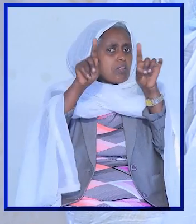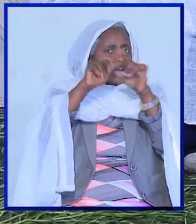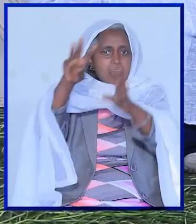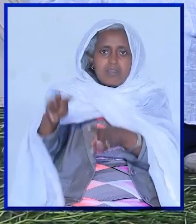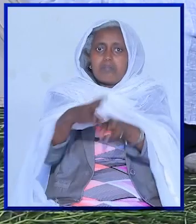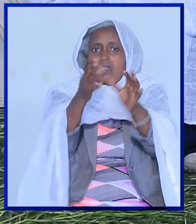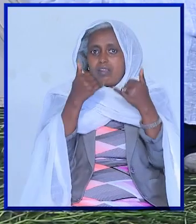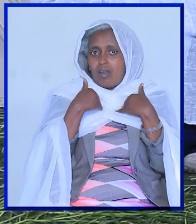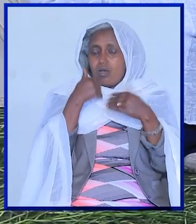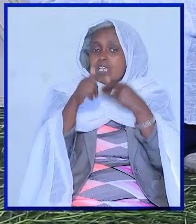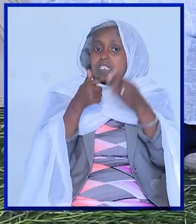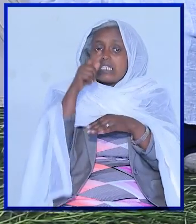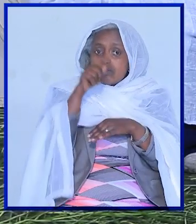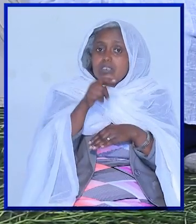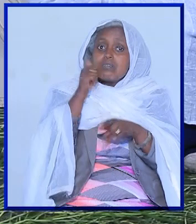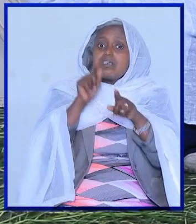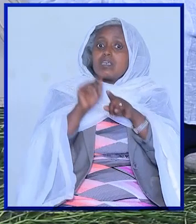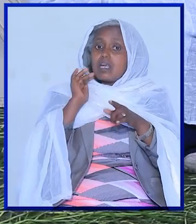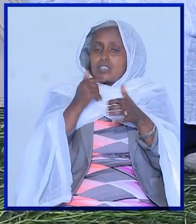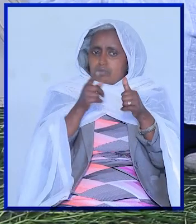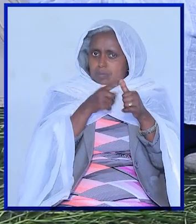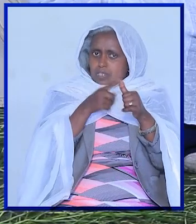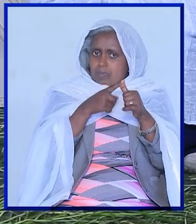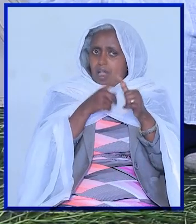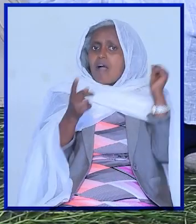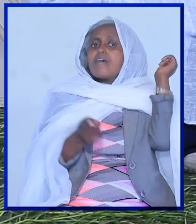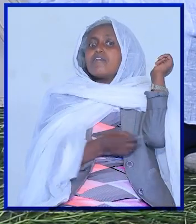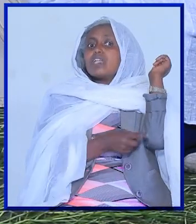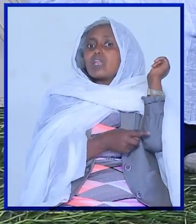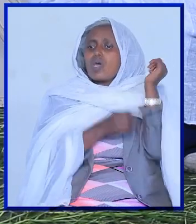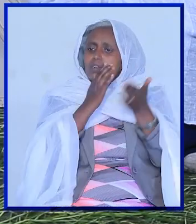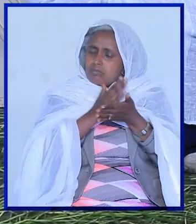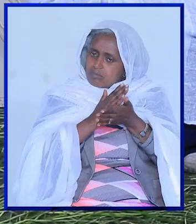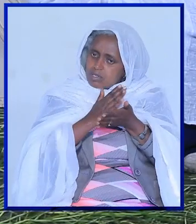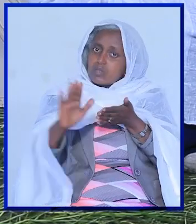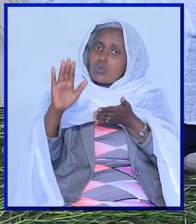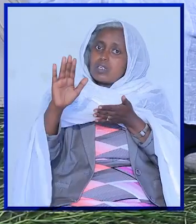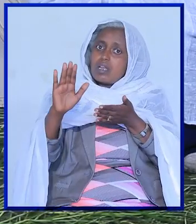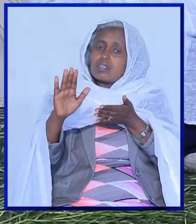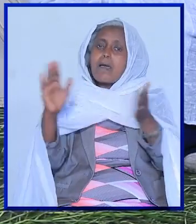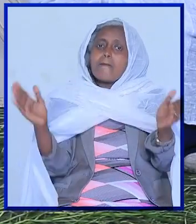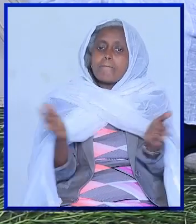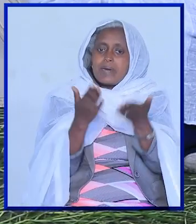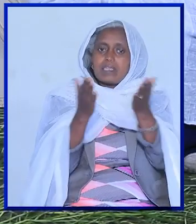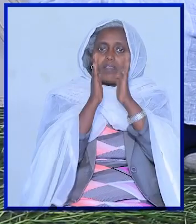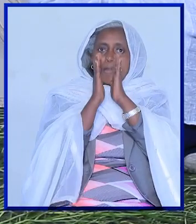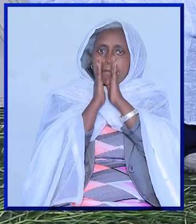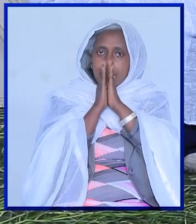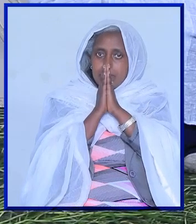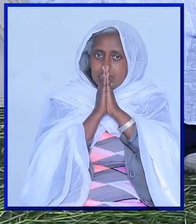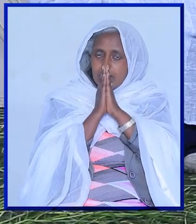አለው። ስለዚህም ይቺ እህታችን በመጀመሪያ ፈተናዋን እንዲያስወግድላት በርትታ